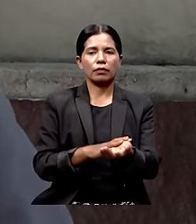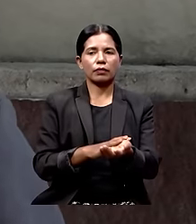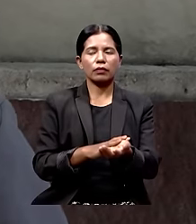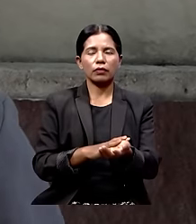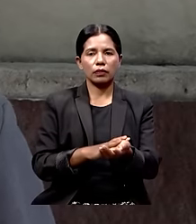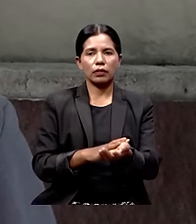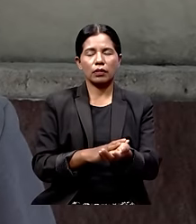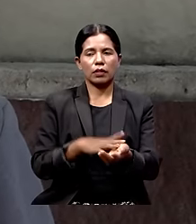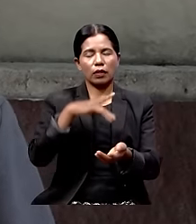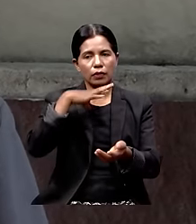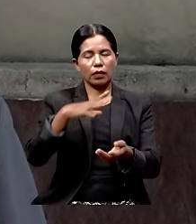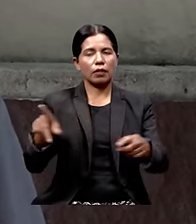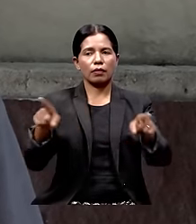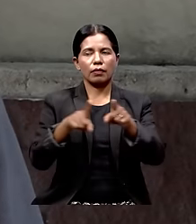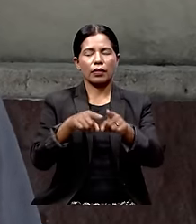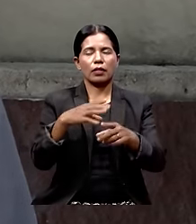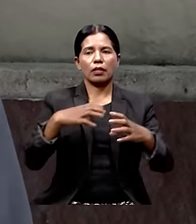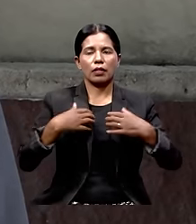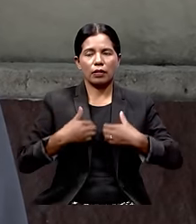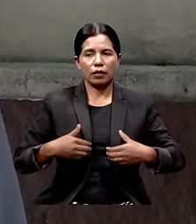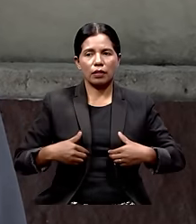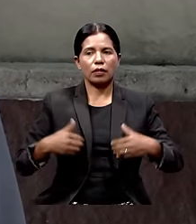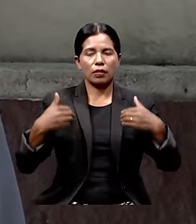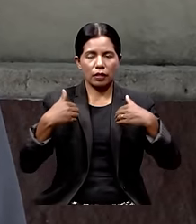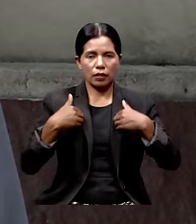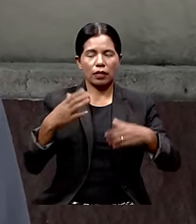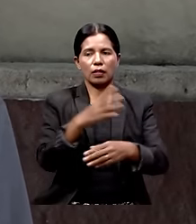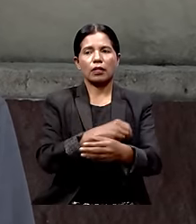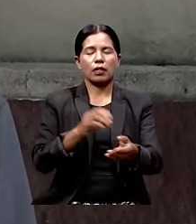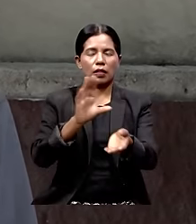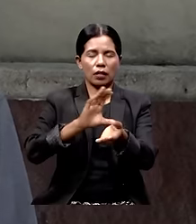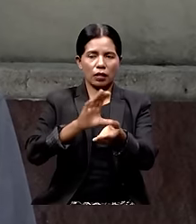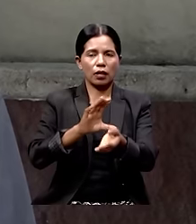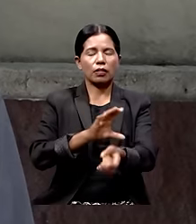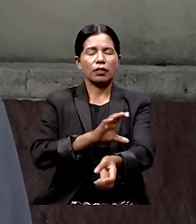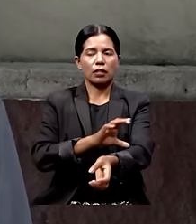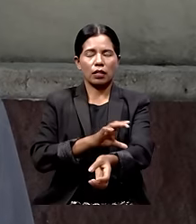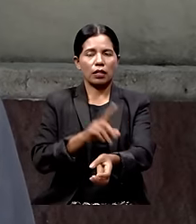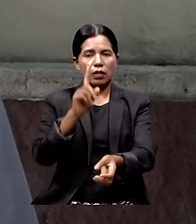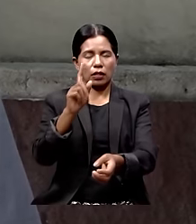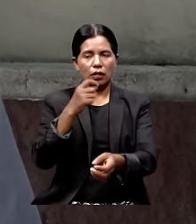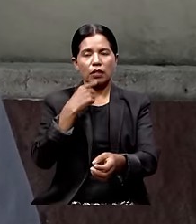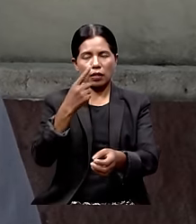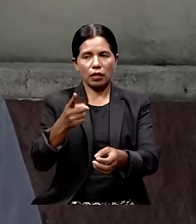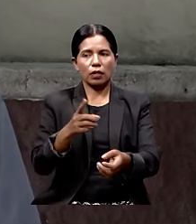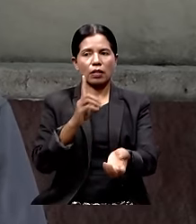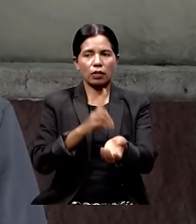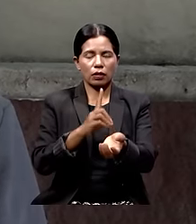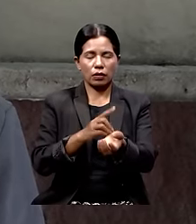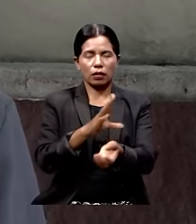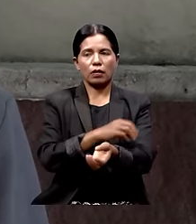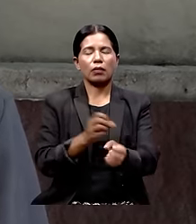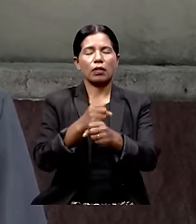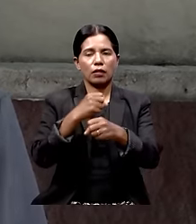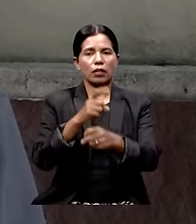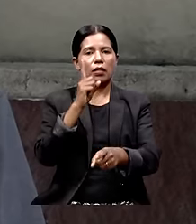ia sayonan ya pulmau anta musi musi tang kanker itu nebe doctor explica ni dia bila kamu tanda lay dah